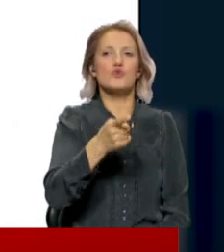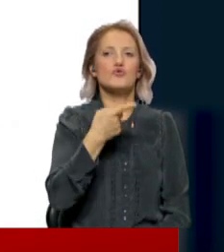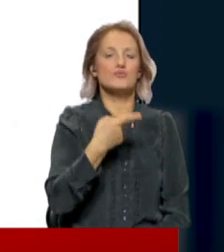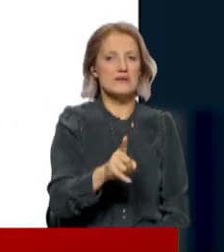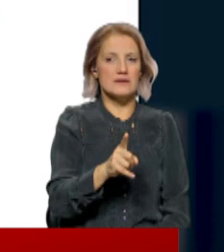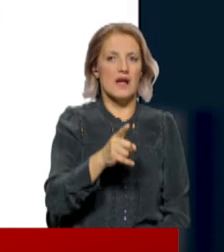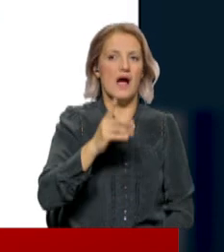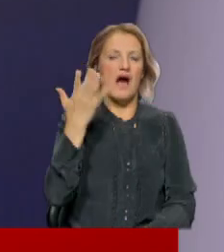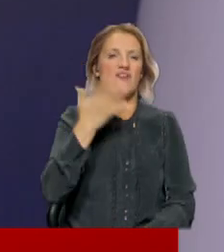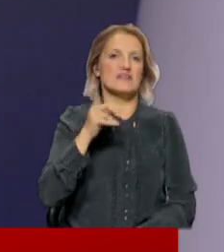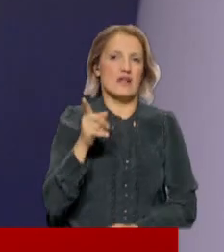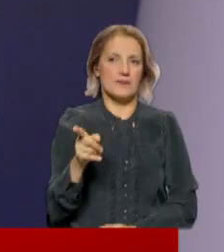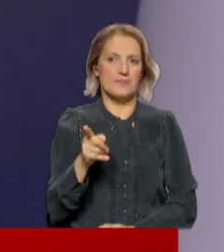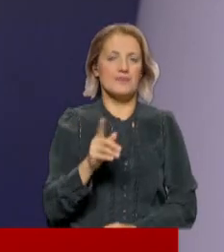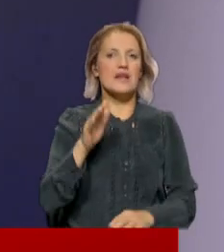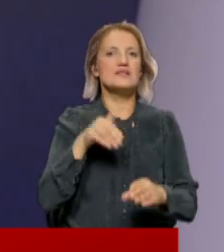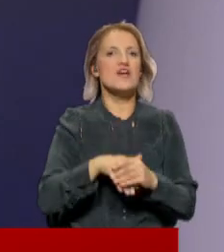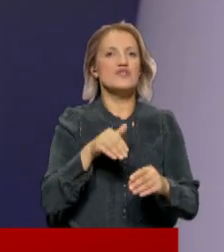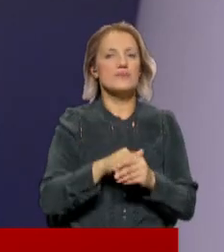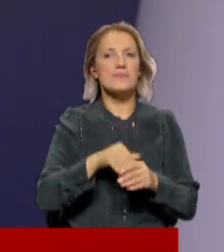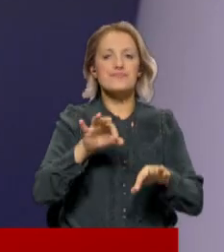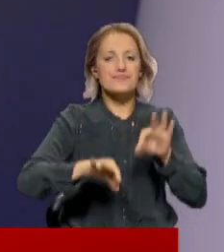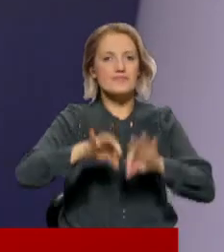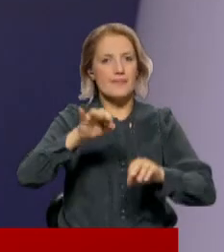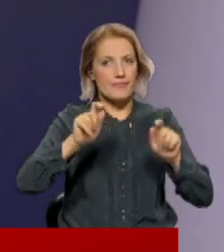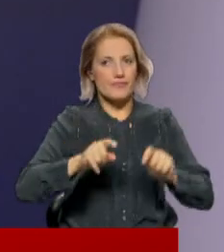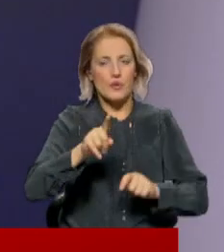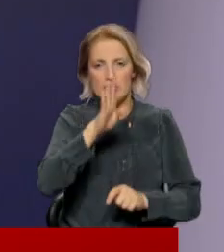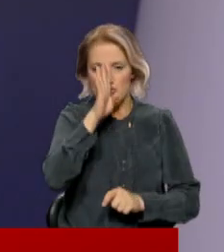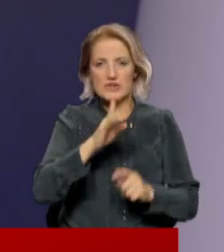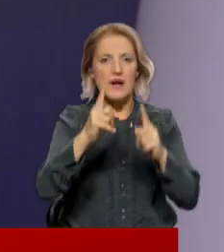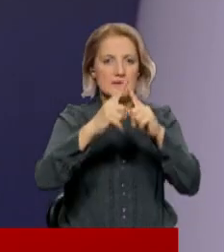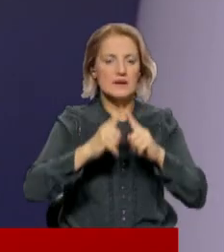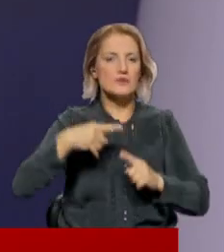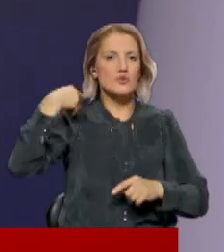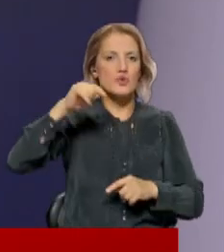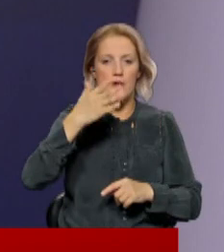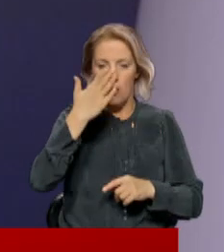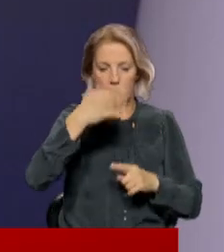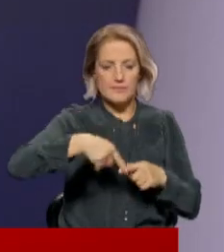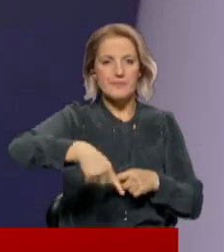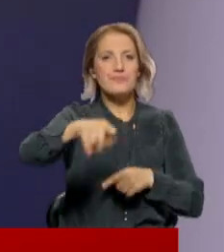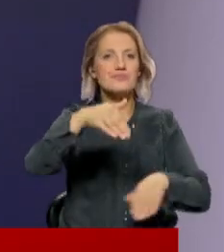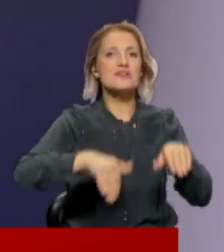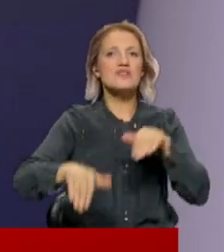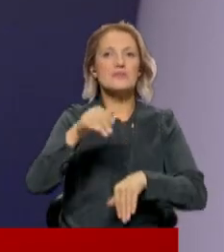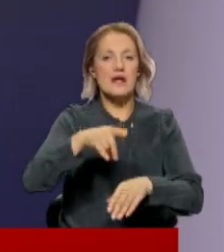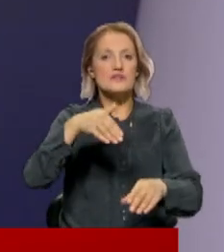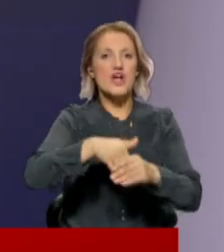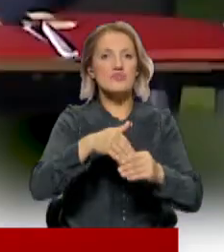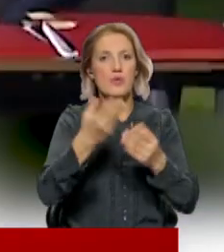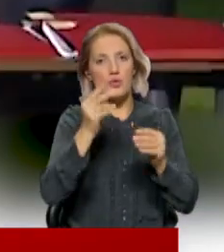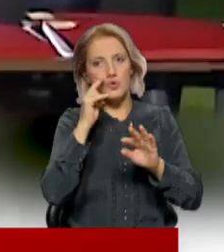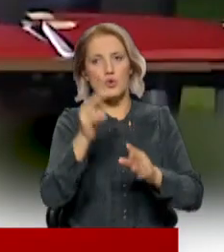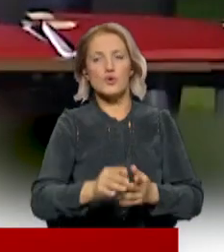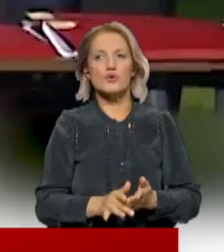39.294'ü Afganistan uyruklu. Seçmen veri tabanının analizini yaptığımızda ki orada ciddi sayıda Suriyelinin önümüzdeki seçimlerde de seçmen olduklarını